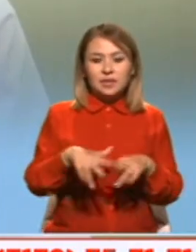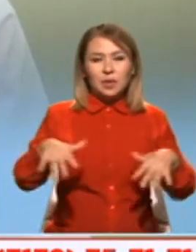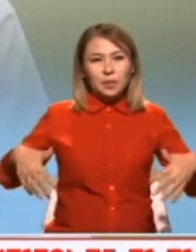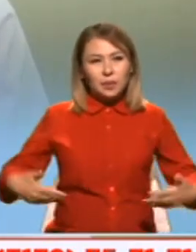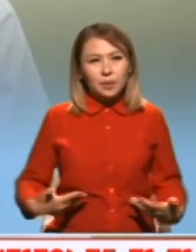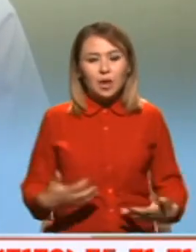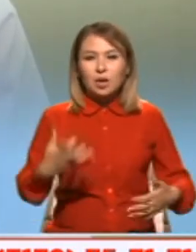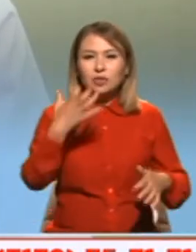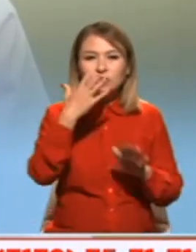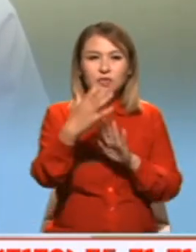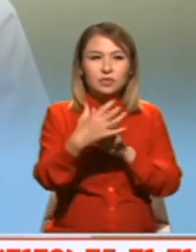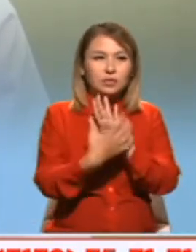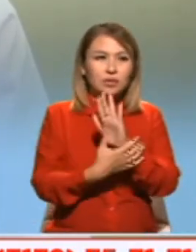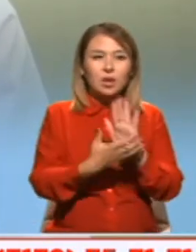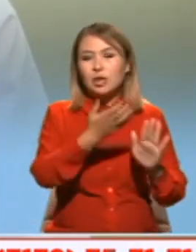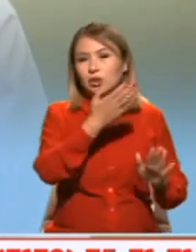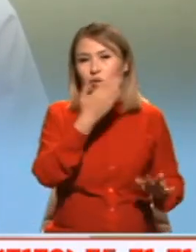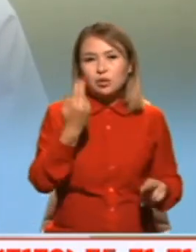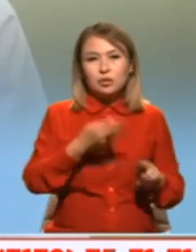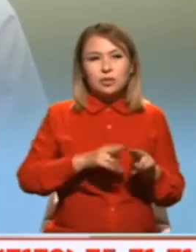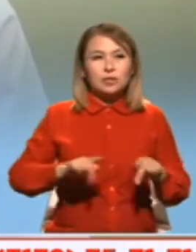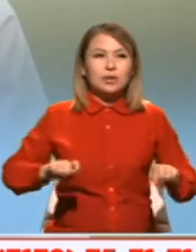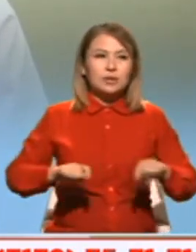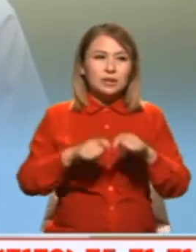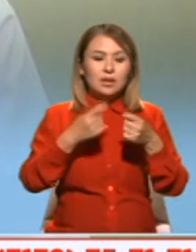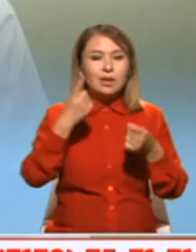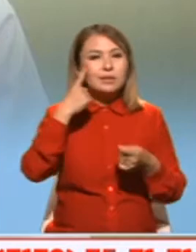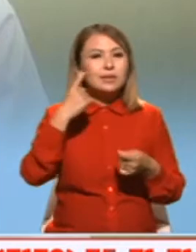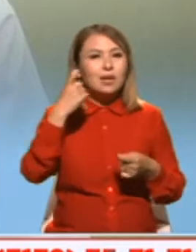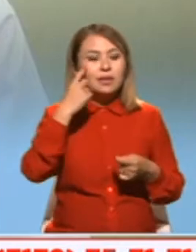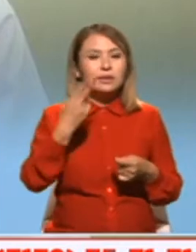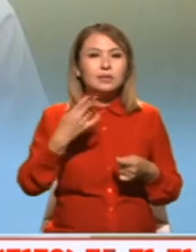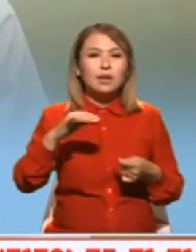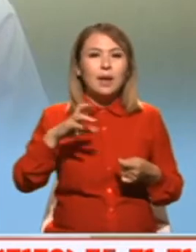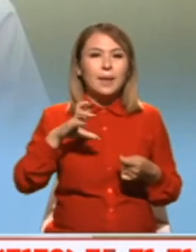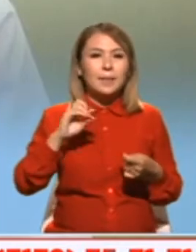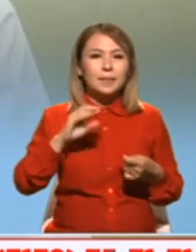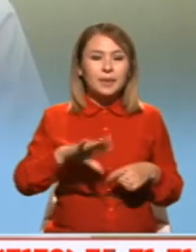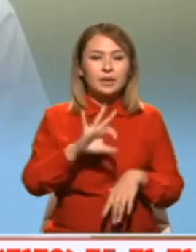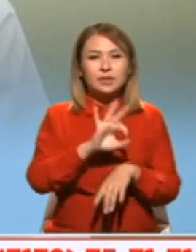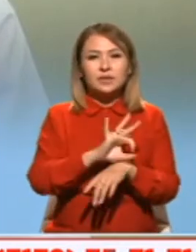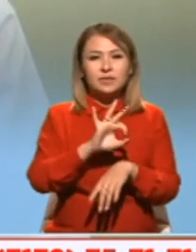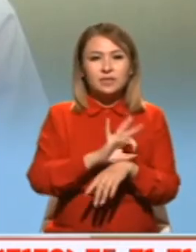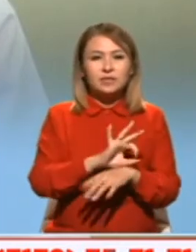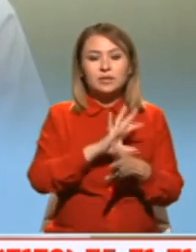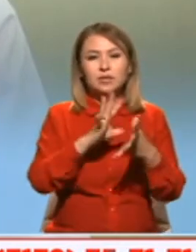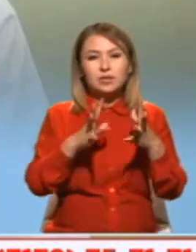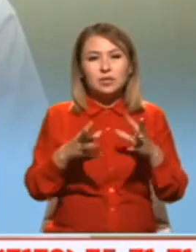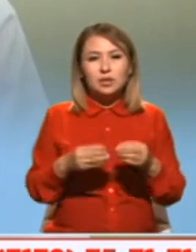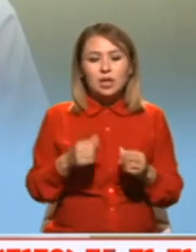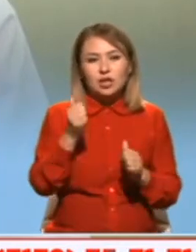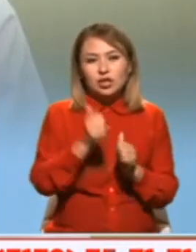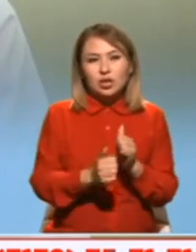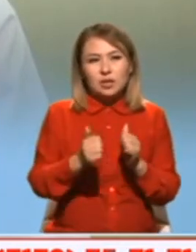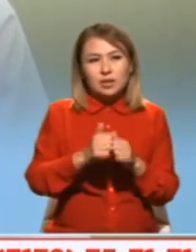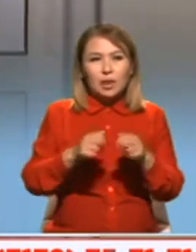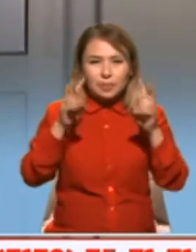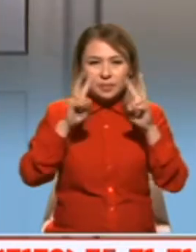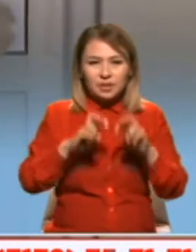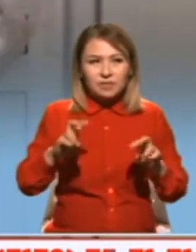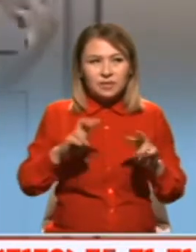аяқты жылы ұстамау да оның қызметін бұзады. Қант диабетімен, гипертониямен ауыратын адамдар бүйрегін жиі тексеріп тұруы